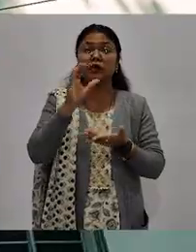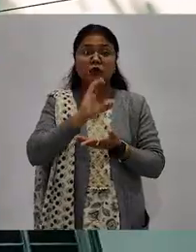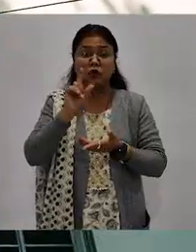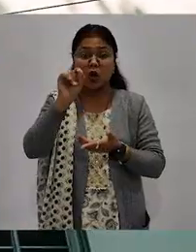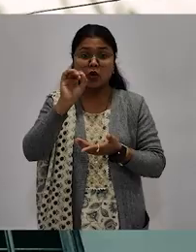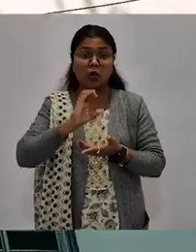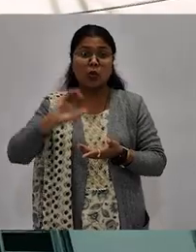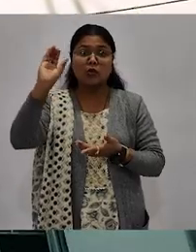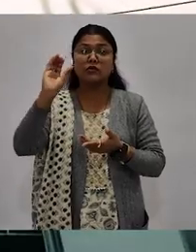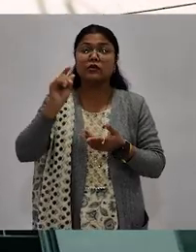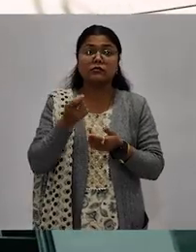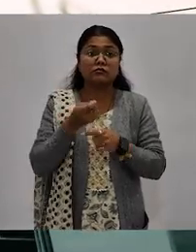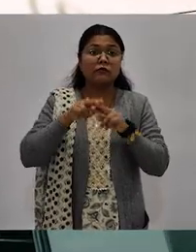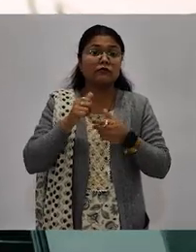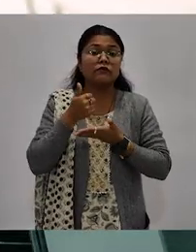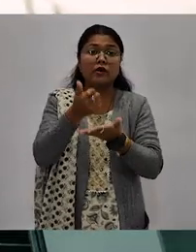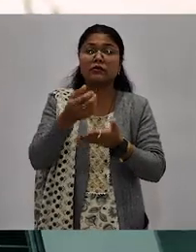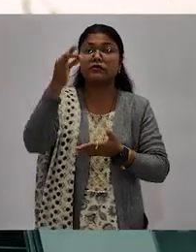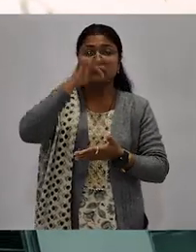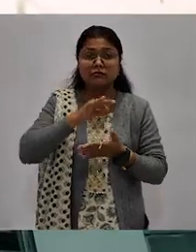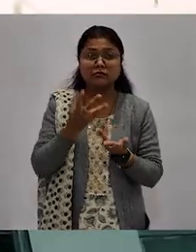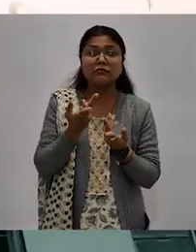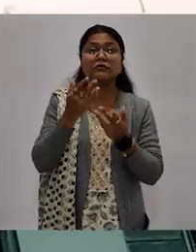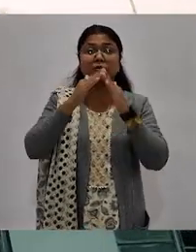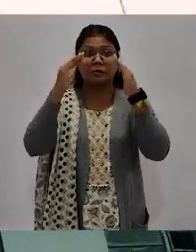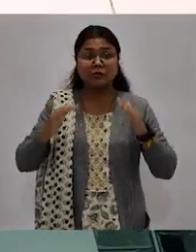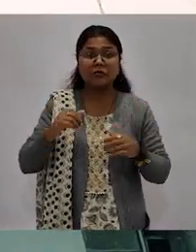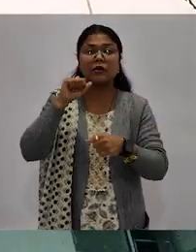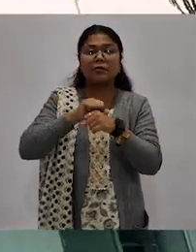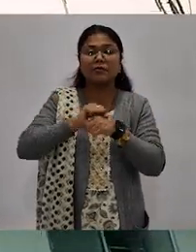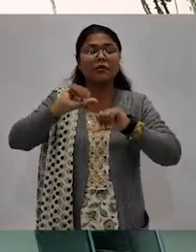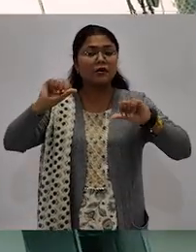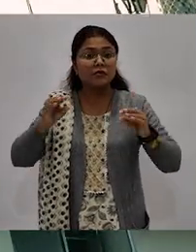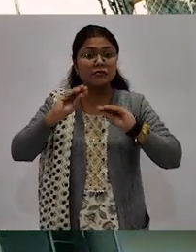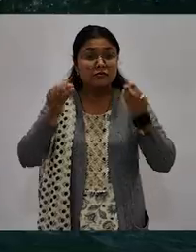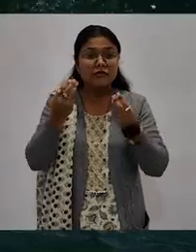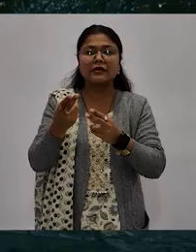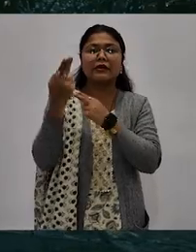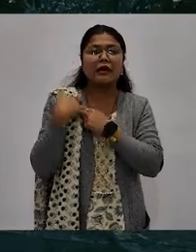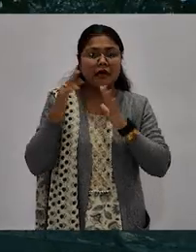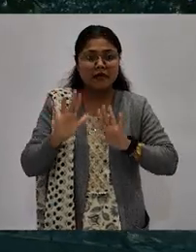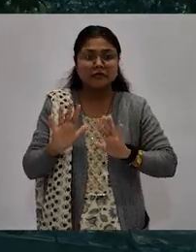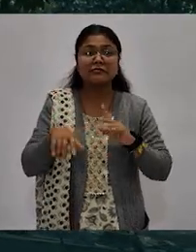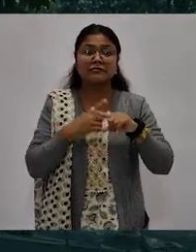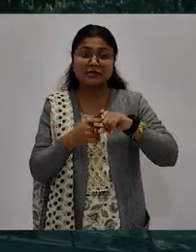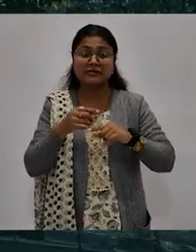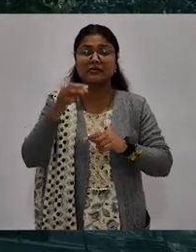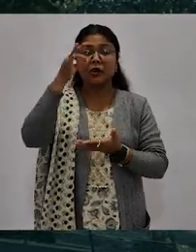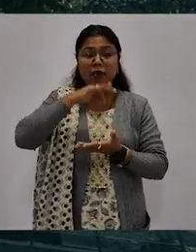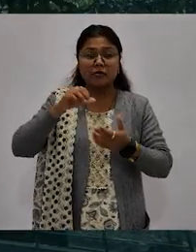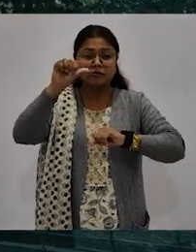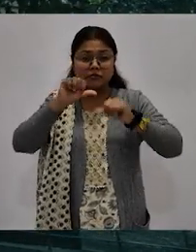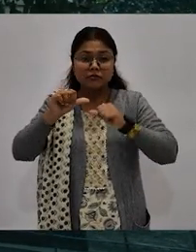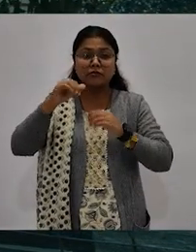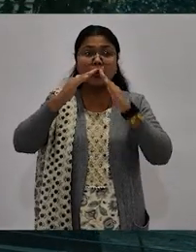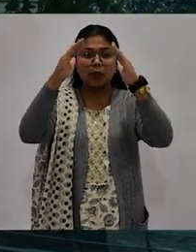আৰু ঔষধ নিৰ্মাণ প্ৰতিষ্ঠানটি এক উৎকৃষ্ট কেন্দ্ৰ হিচাপে গঢ় দিয়াৰ প্ৰচেষ্টা হাতত লোৱাৰ লগতে ইতিমধ্যে ঔষধ নিৰ্মাণ